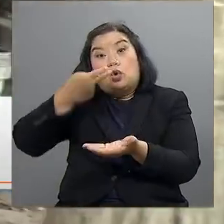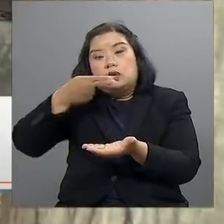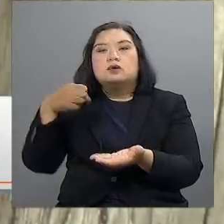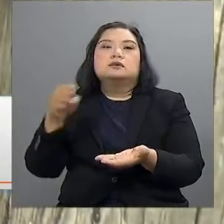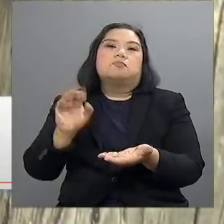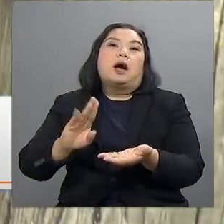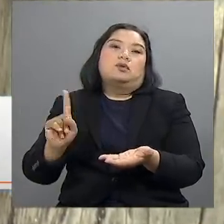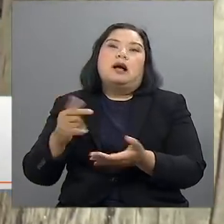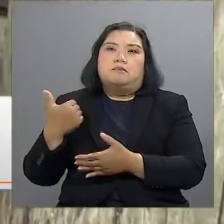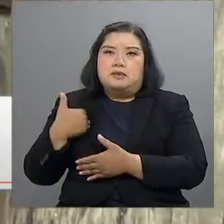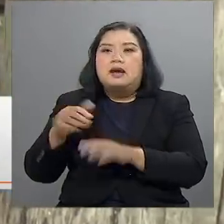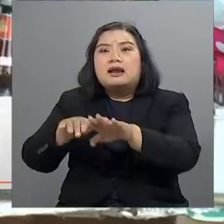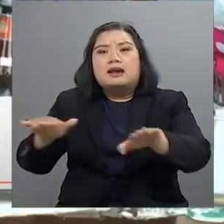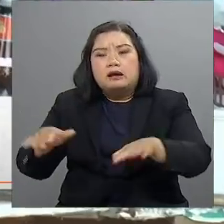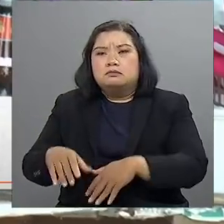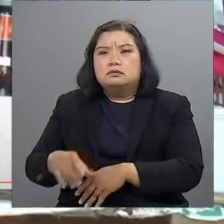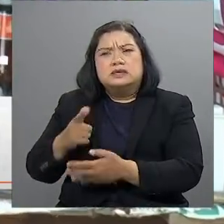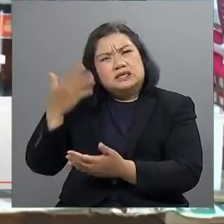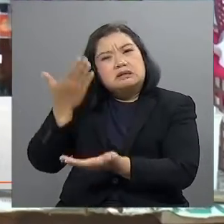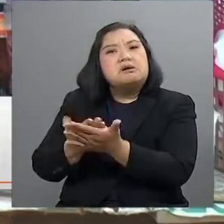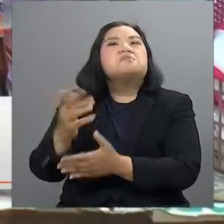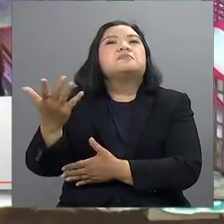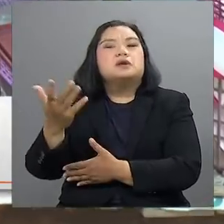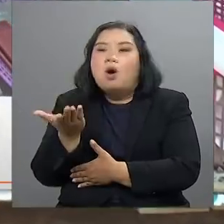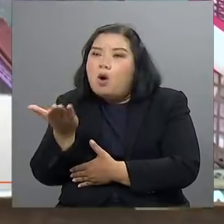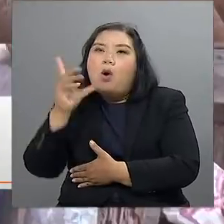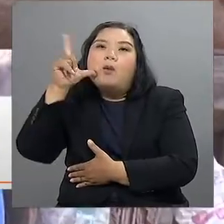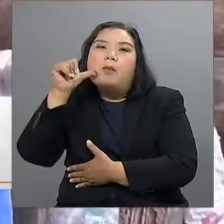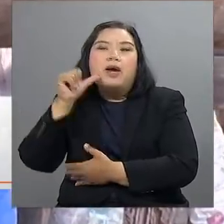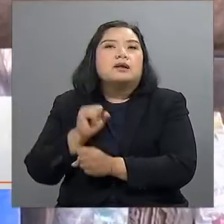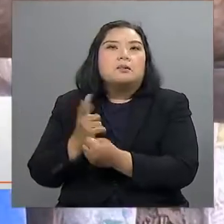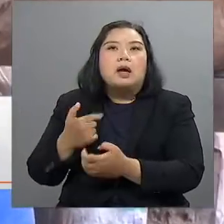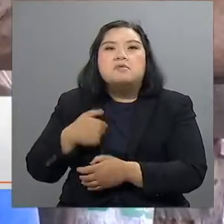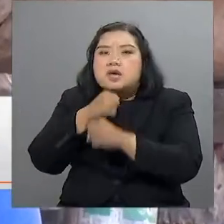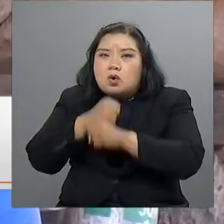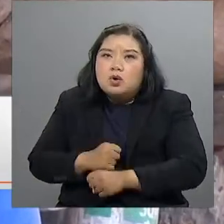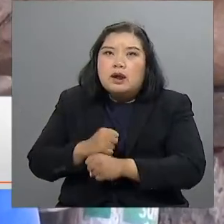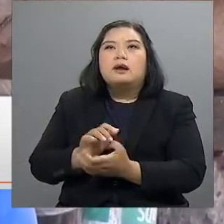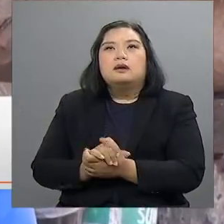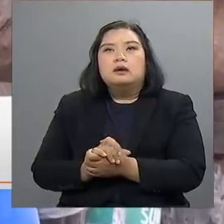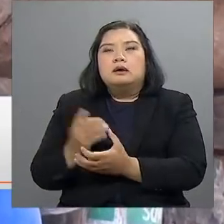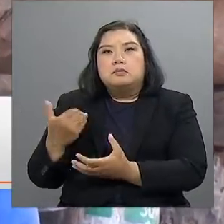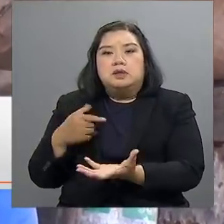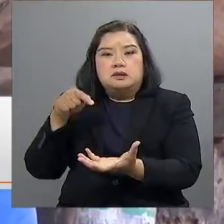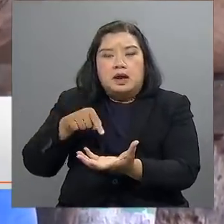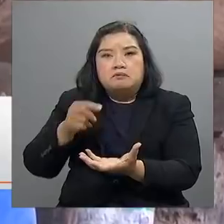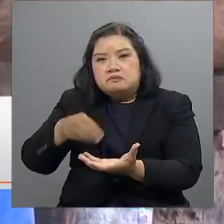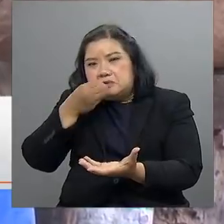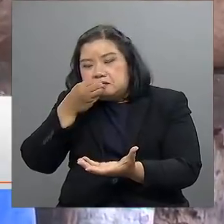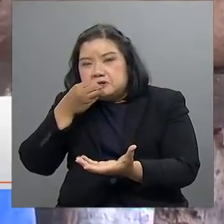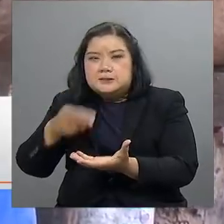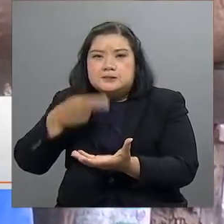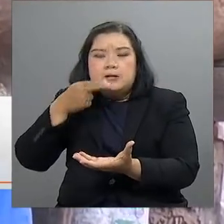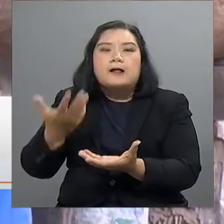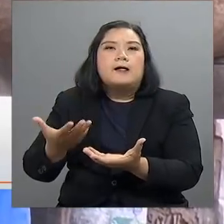หมู่บ้านก็ไม่ค่อยมีเงินบางทีก็ต้องไปขอคุณพ่อคุณแม่เนาะแล้วก็คนแก่บางคนก็กินก๋วยเตี๋ยวชามใหญ่ไม่หมดก็เลยตัดสินใจขายนะ